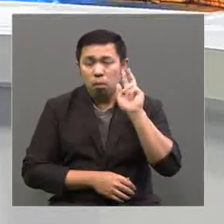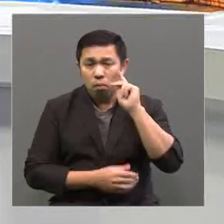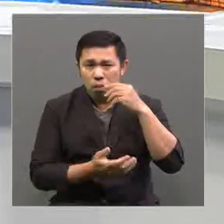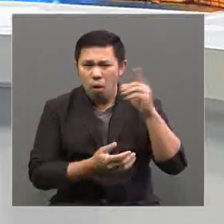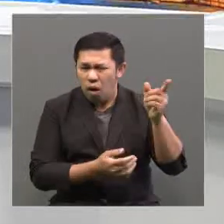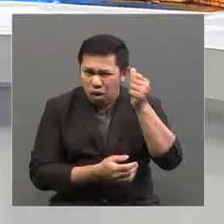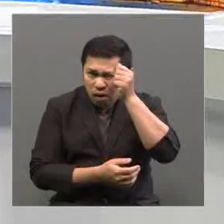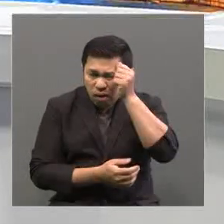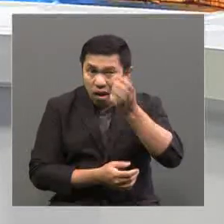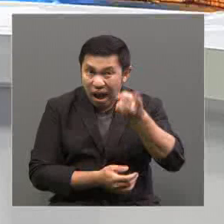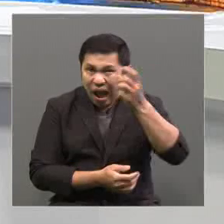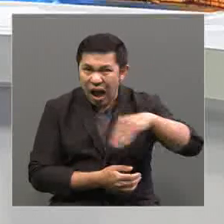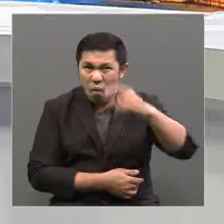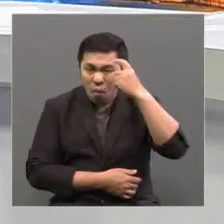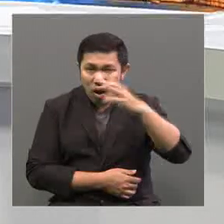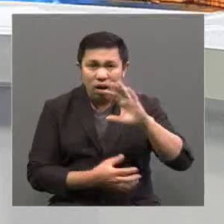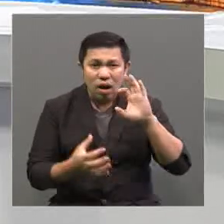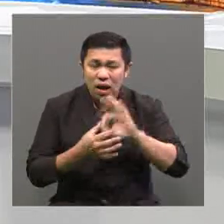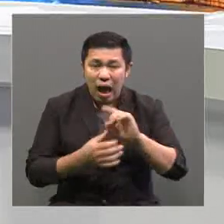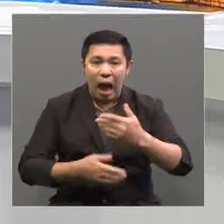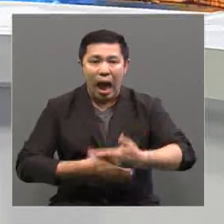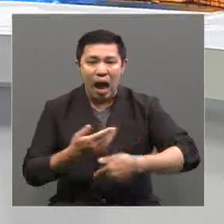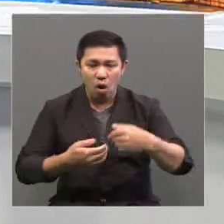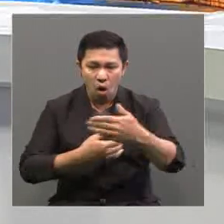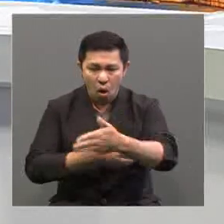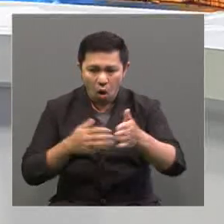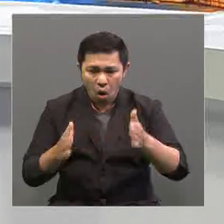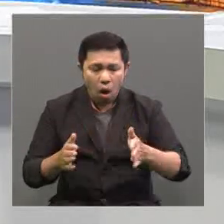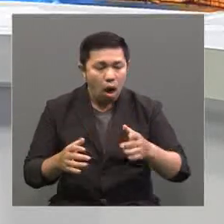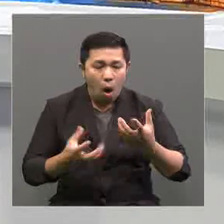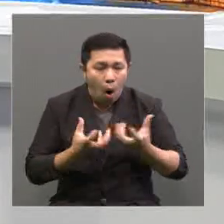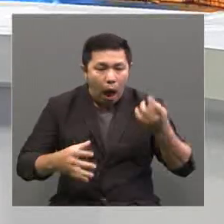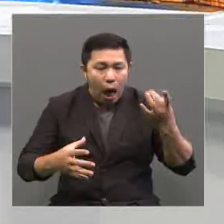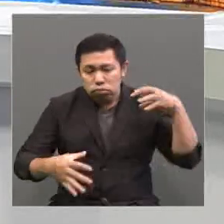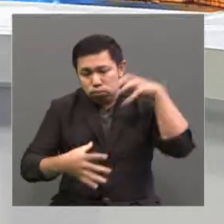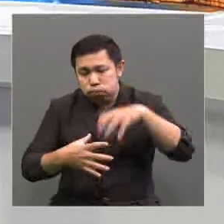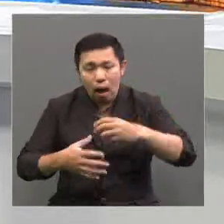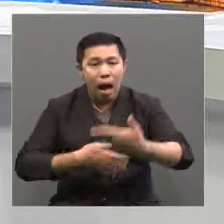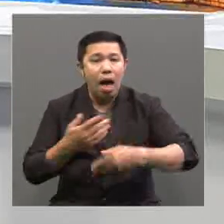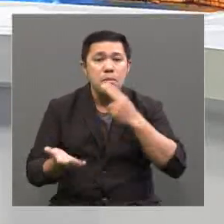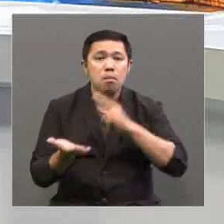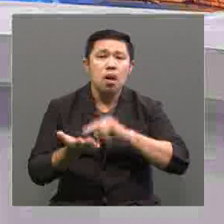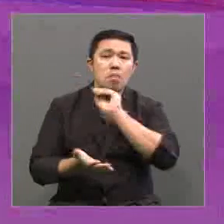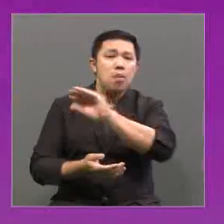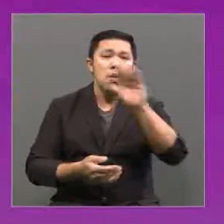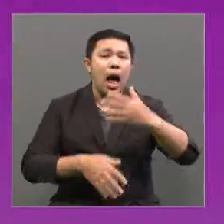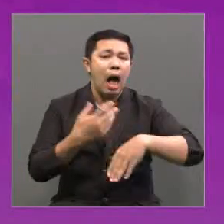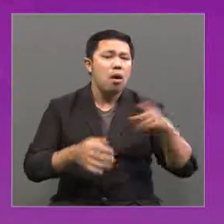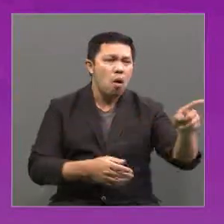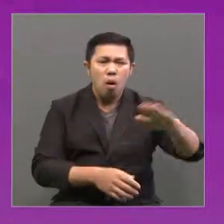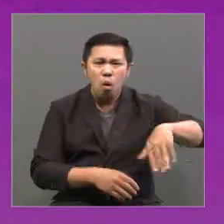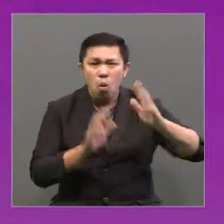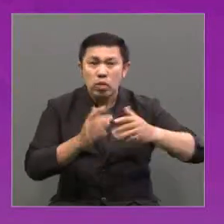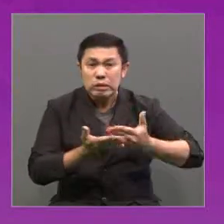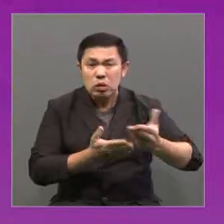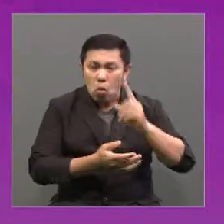วกันมาเมื่อไม่กี่วันนี้นะคะเรื่องของเรื่องเนี่ยเปิดขายกล่องสุ่ ม แล้วก็ตอนที่ขายเนี่ยบอกว่าโหไม่ต้องห่วงเลยในกล่องเนี่ย